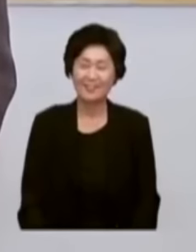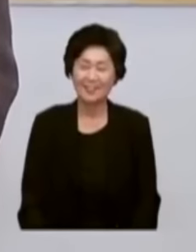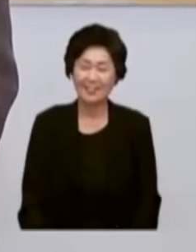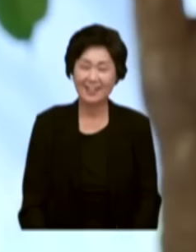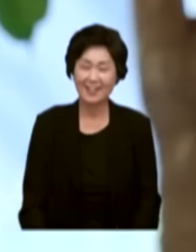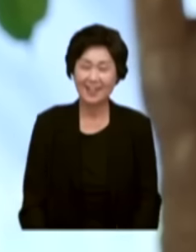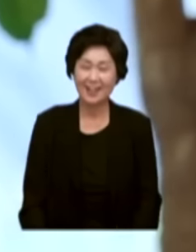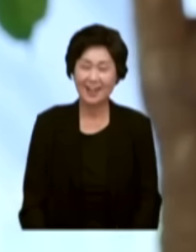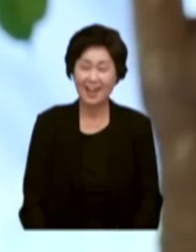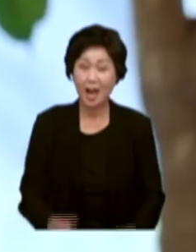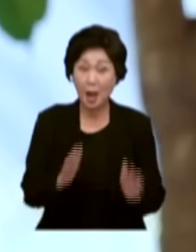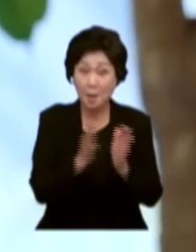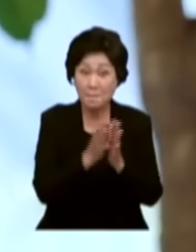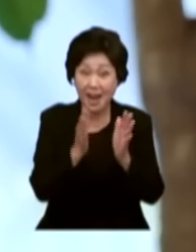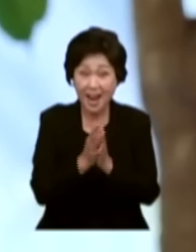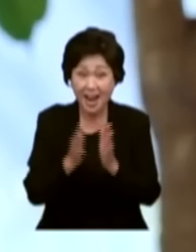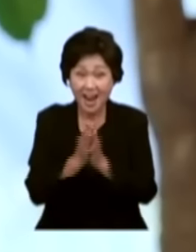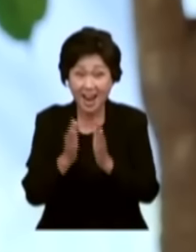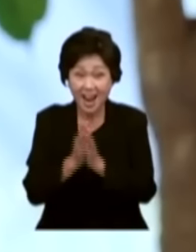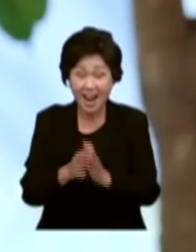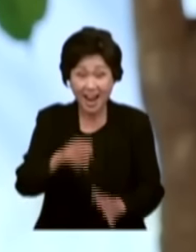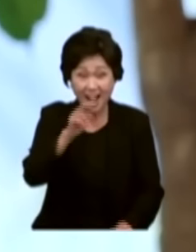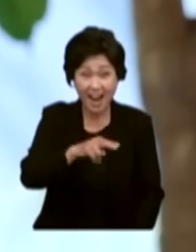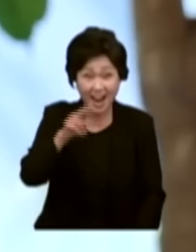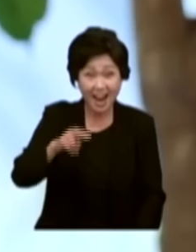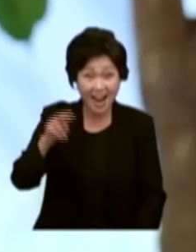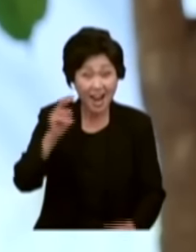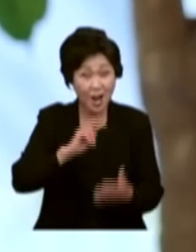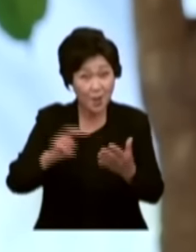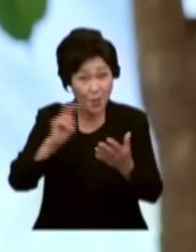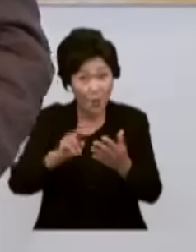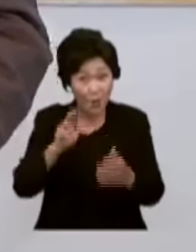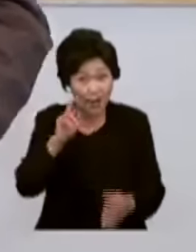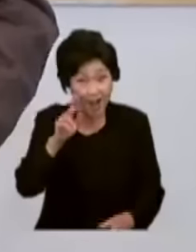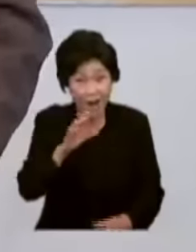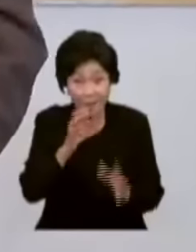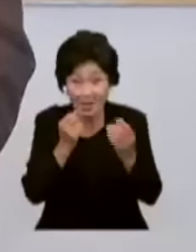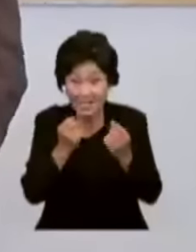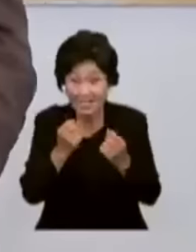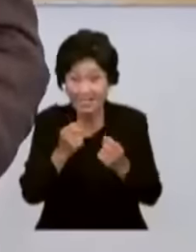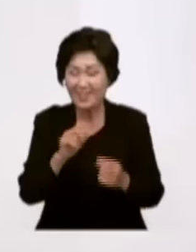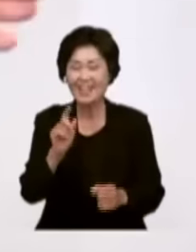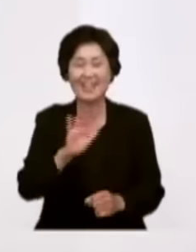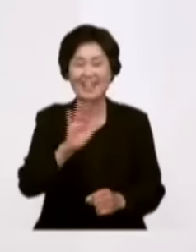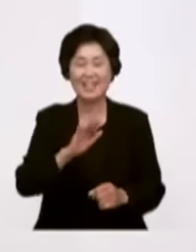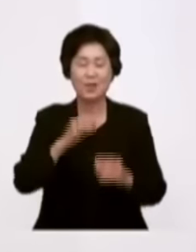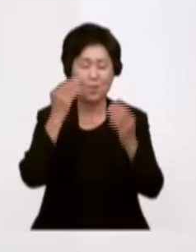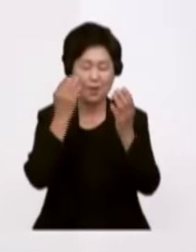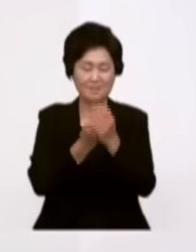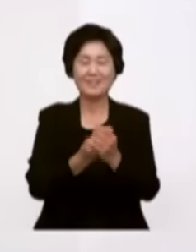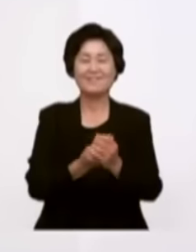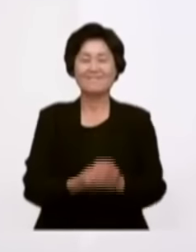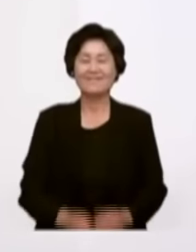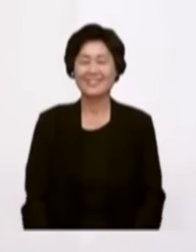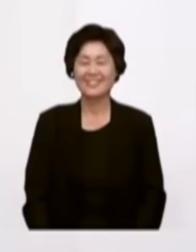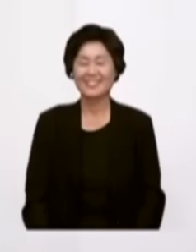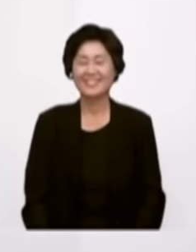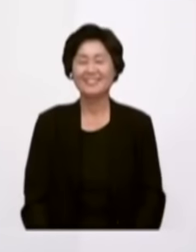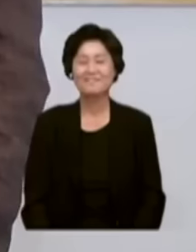좀 틀렸죠? 완벽합니다. 네, 완벽해요. 주님 안에서는 완벽해요. 여기는 점수 안 매겨요. 형님만 인정을 안 하는데.